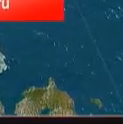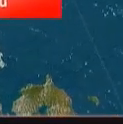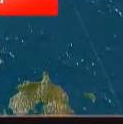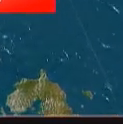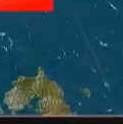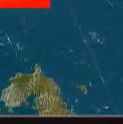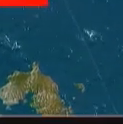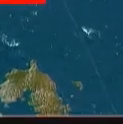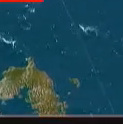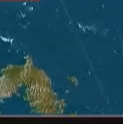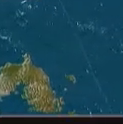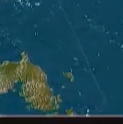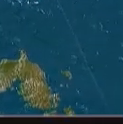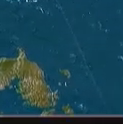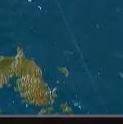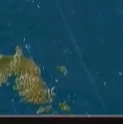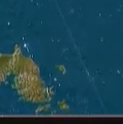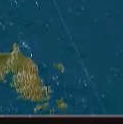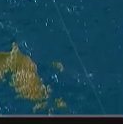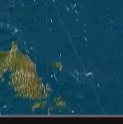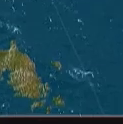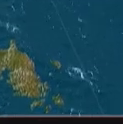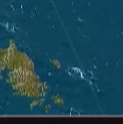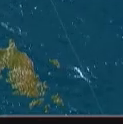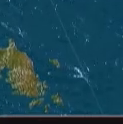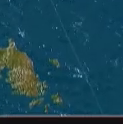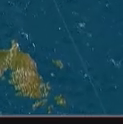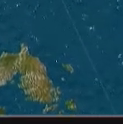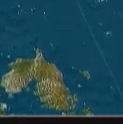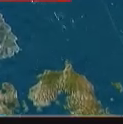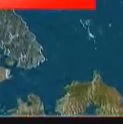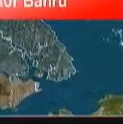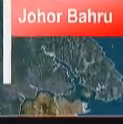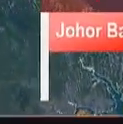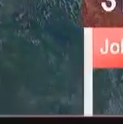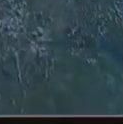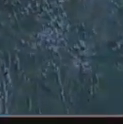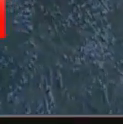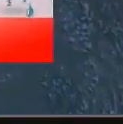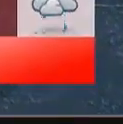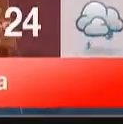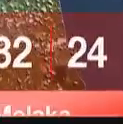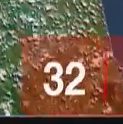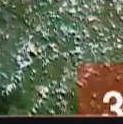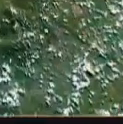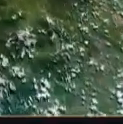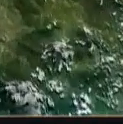We'll be right back.